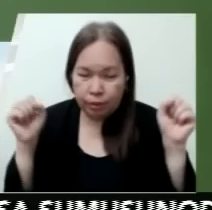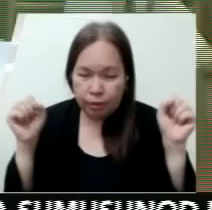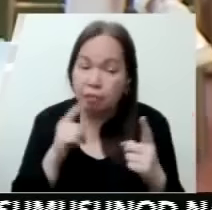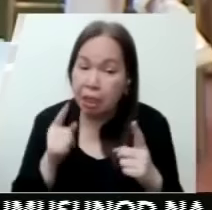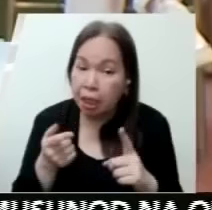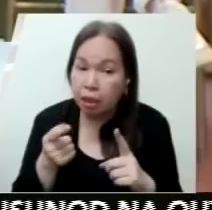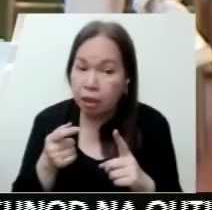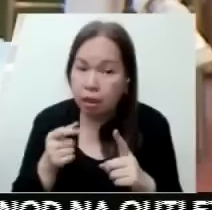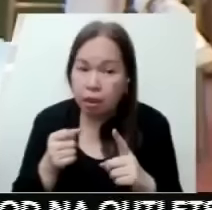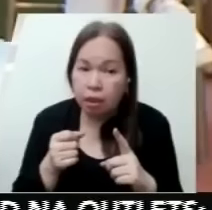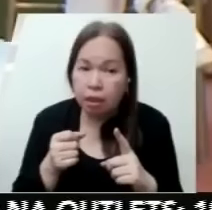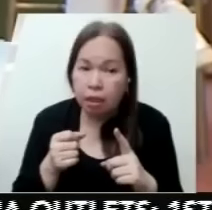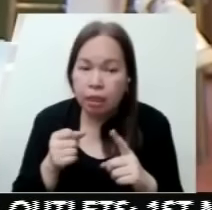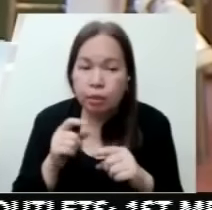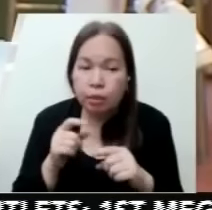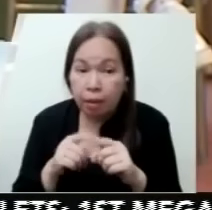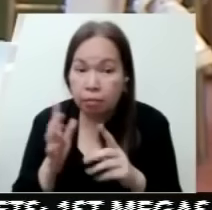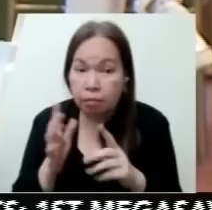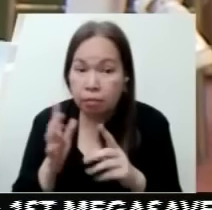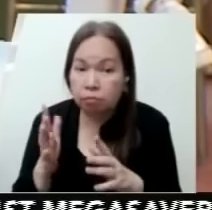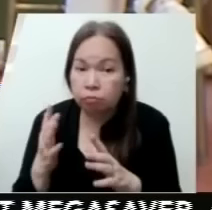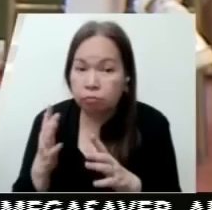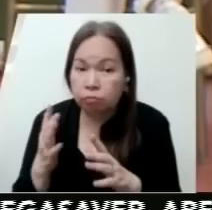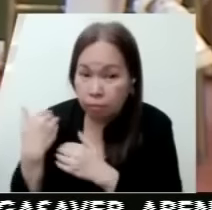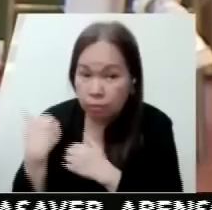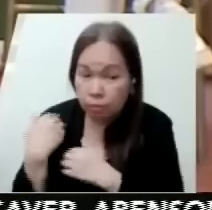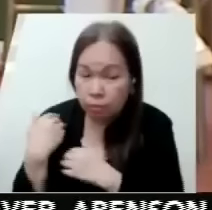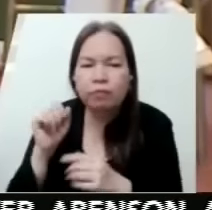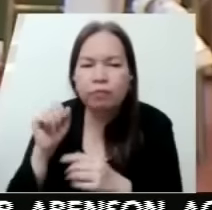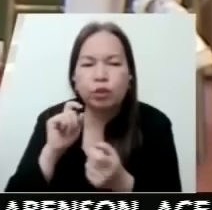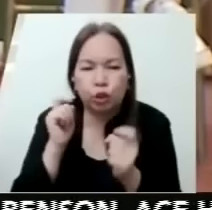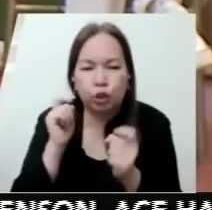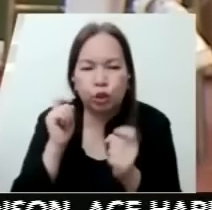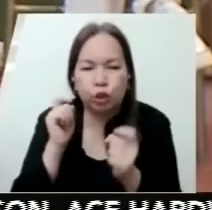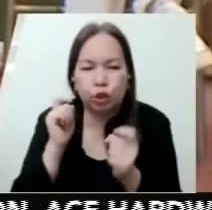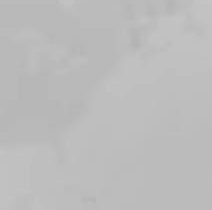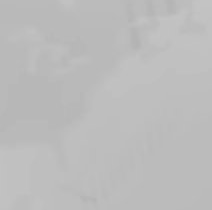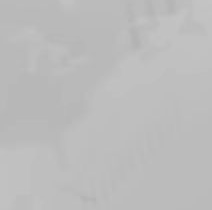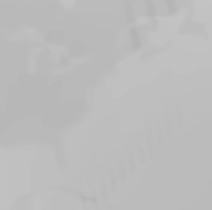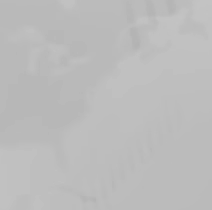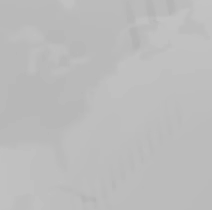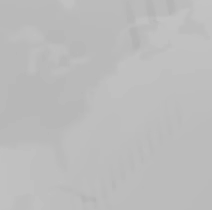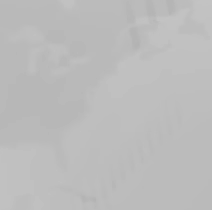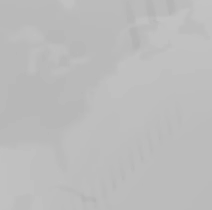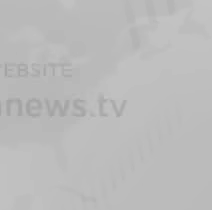konstitusyon. Para sa GMA Integrated News, Ian Cruz, nakatutok 24 oras.